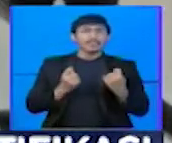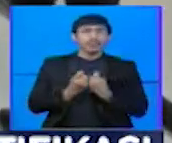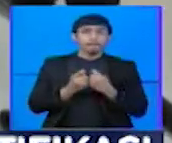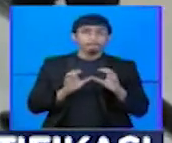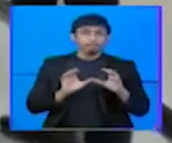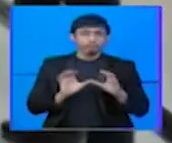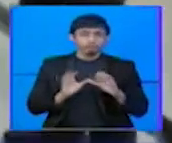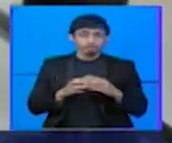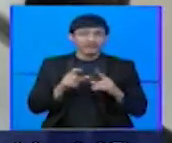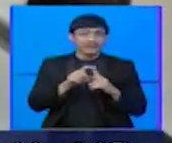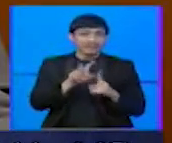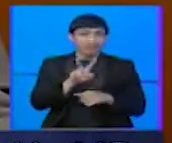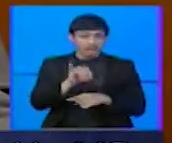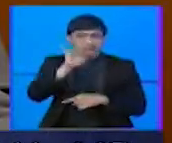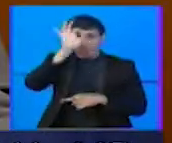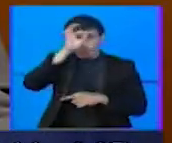rekonsiliasi.